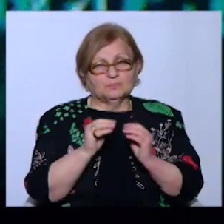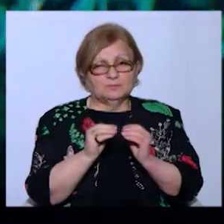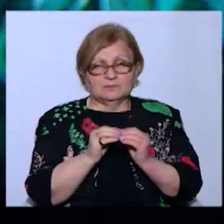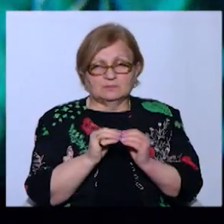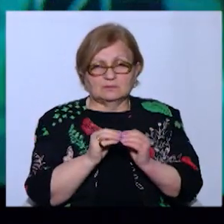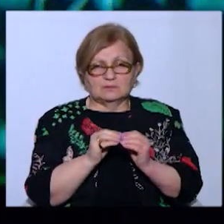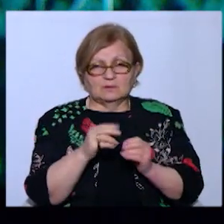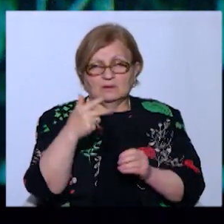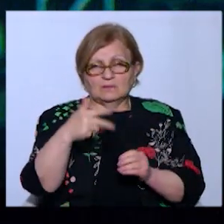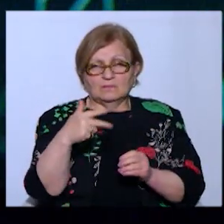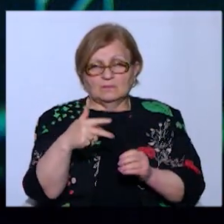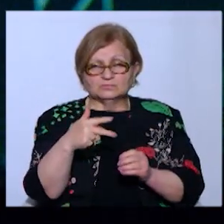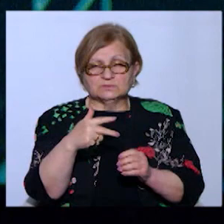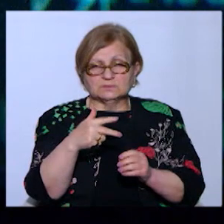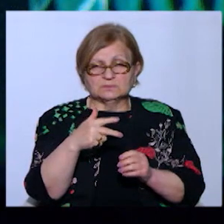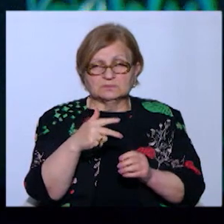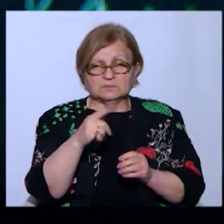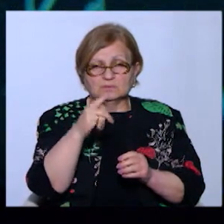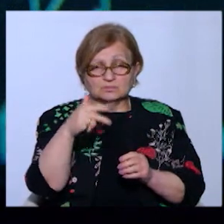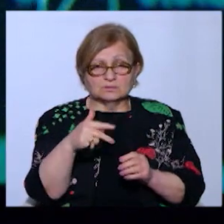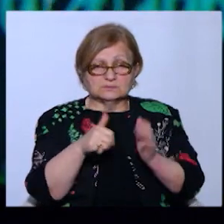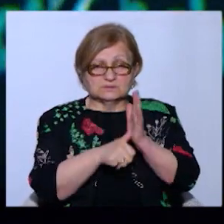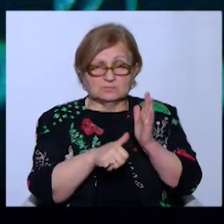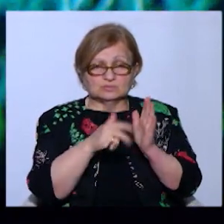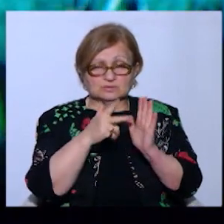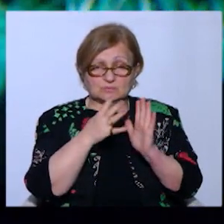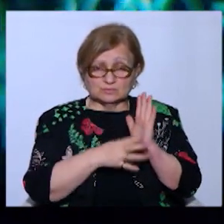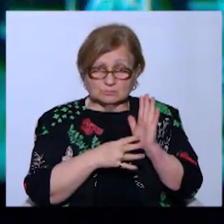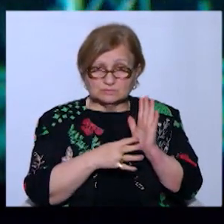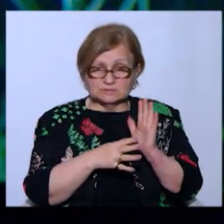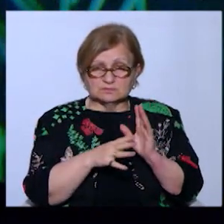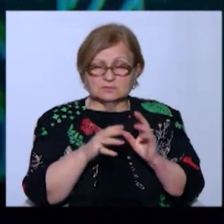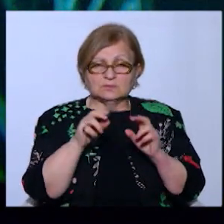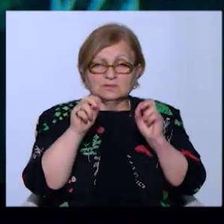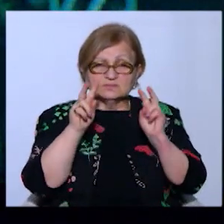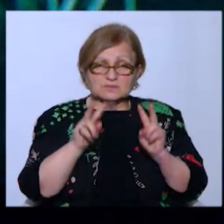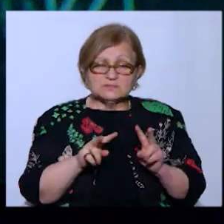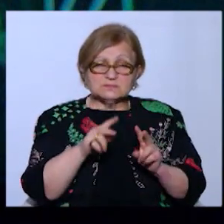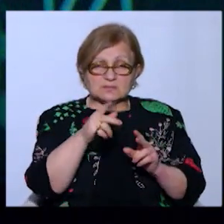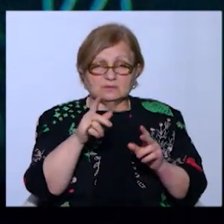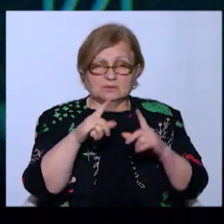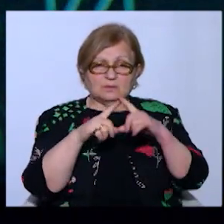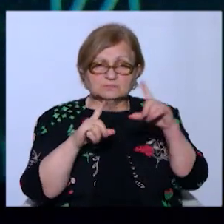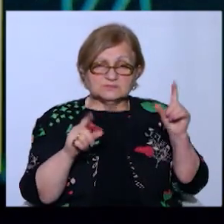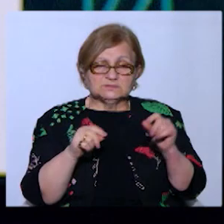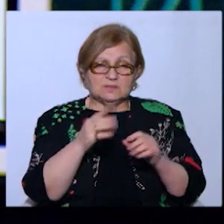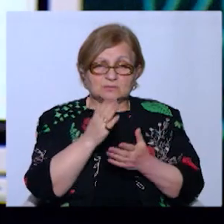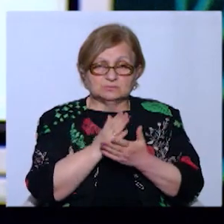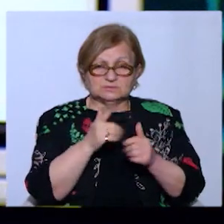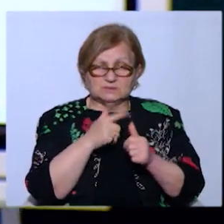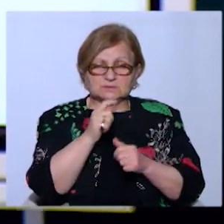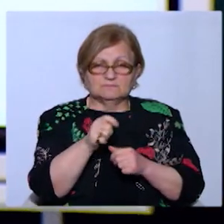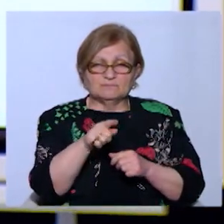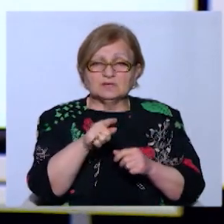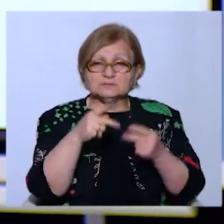ანუ 30 გრადუსი, როცა მართკუთხა სამკუთხედში არის 30, 60 და 90 გრადუსი სპეციალურ მართკუთხა სამკუთხედზე ძახიან ხოლმე და ეს